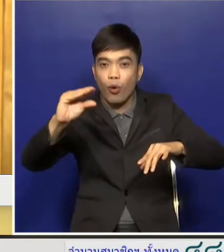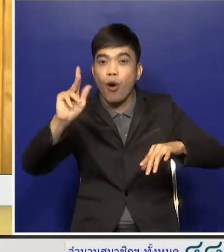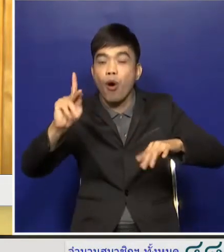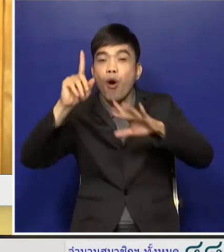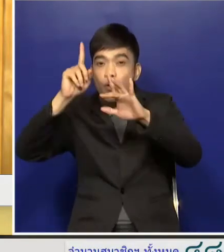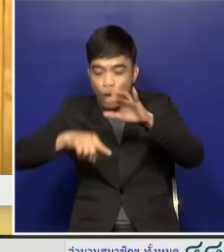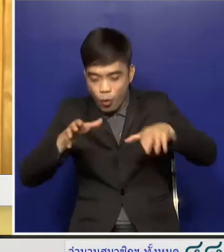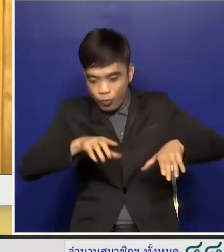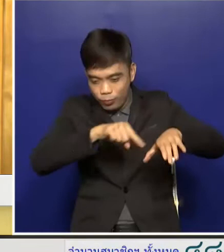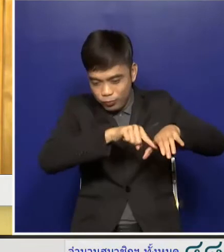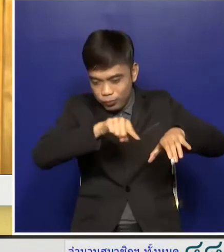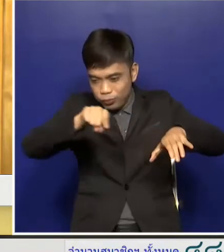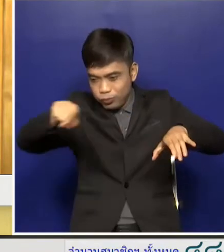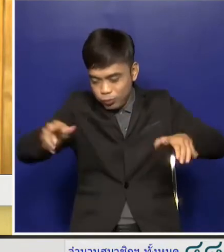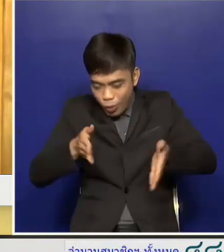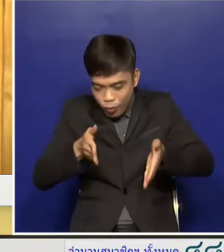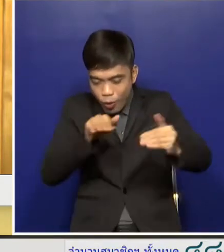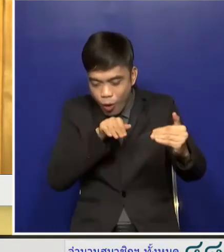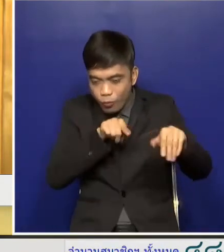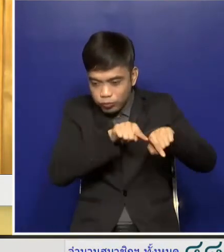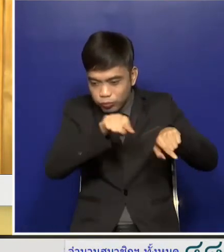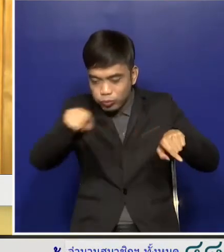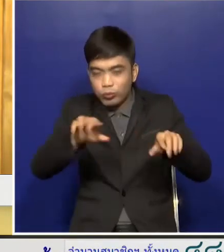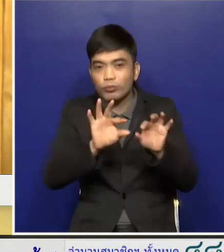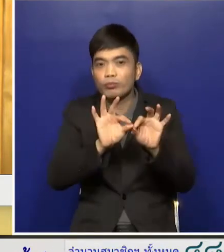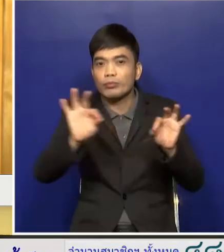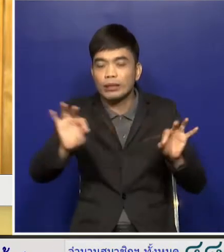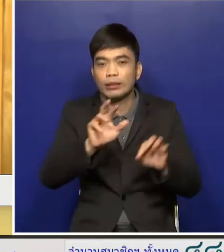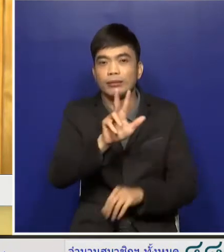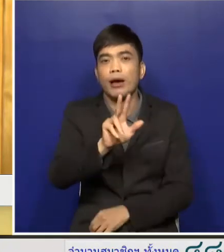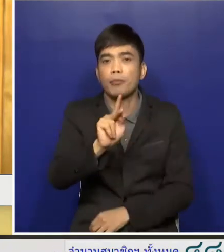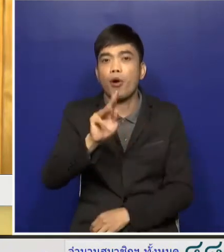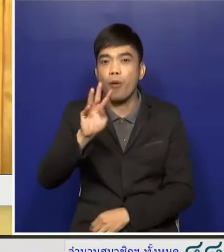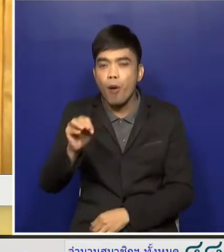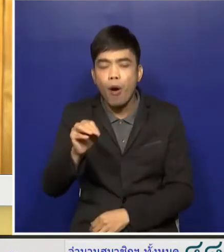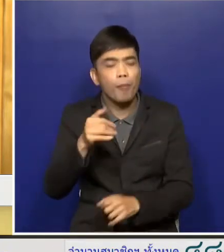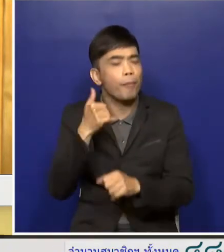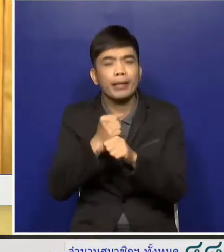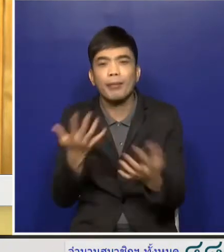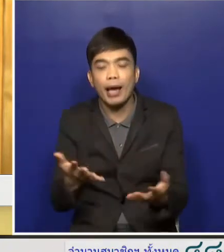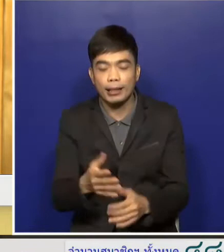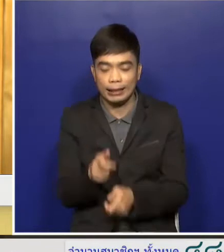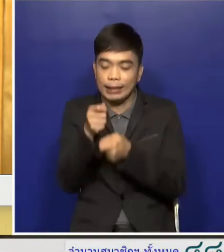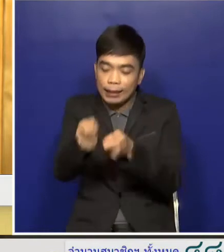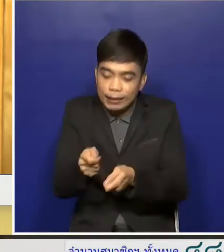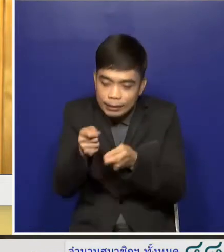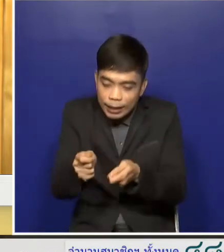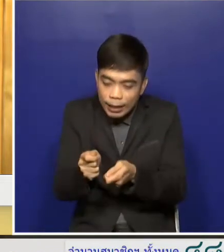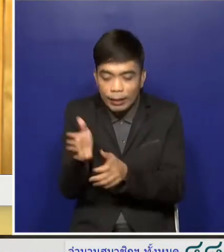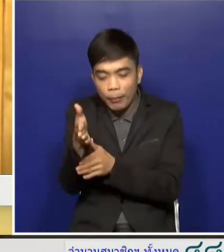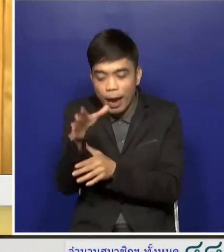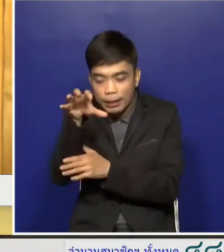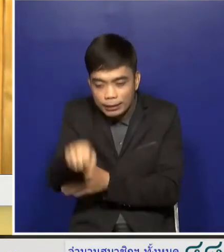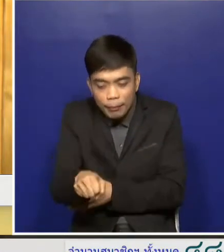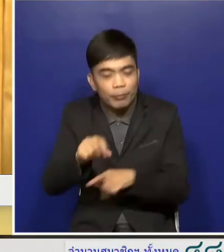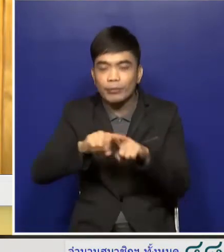อนนี้ไปบ่อโจโก้ประมาณ3กิโลเมตรท่านประธานครับไปทำการเกษตรไปหาปลาเลี้ยงชีพที่บ่อโจโก้ปร